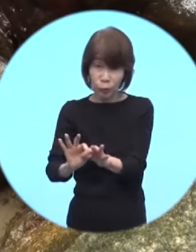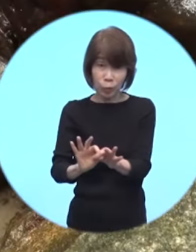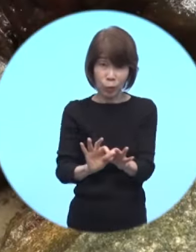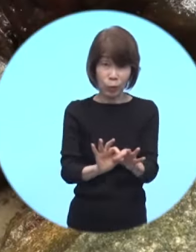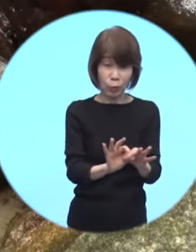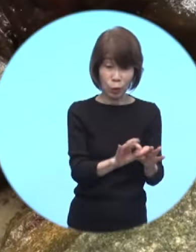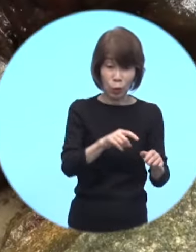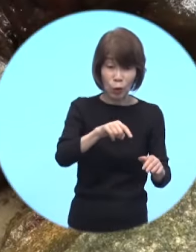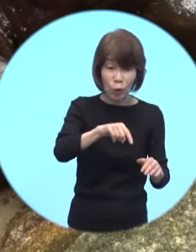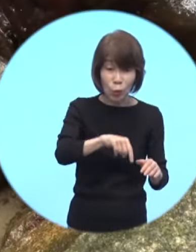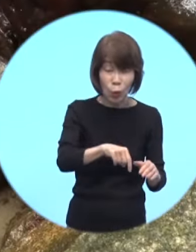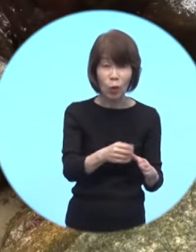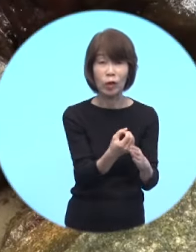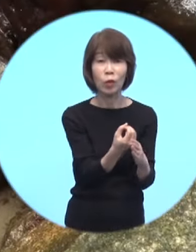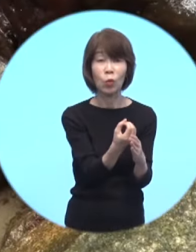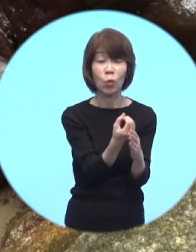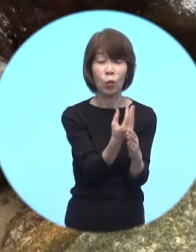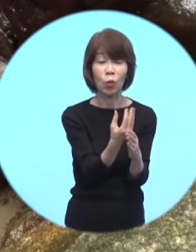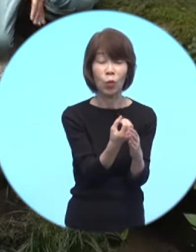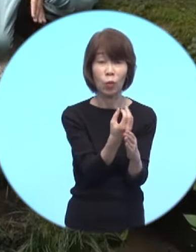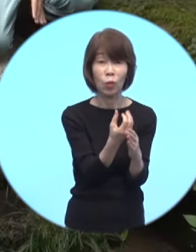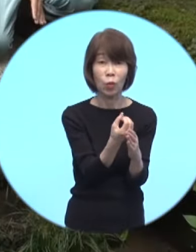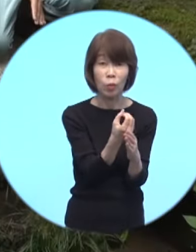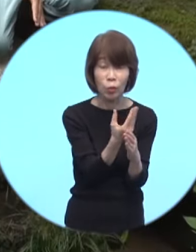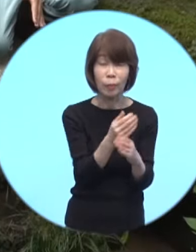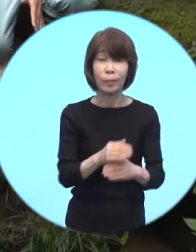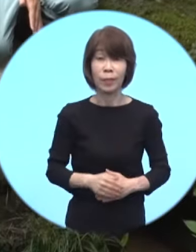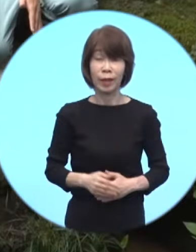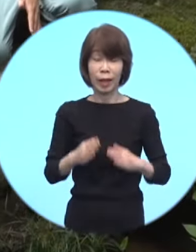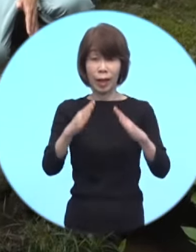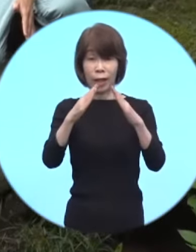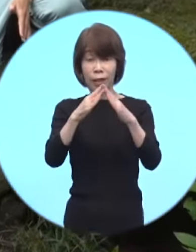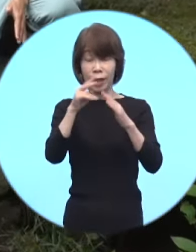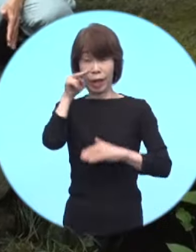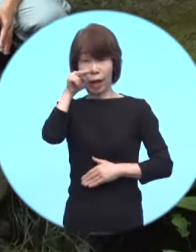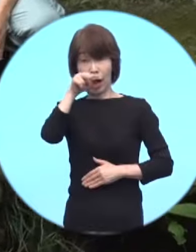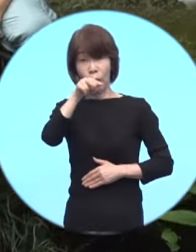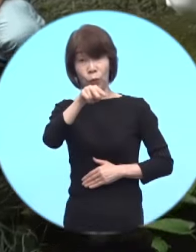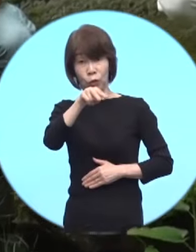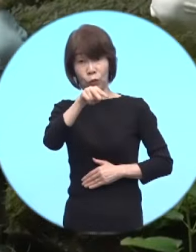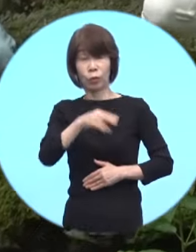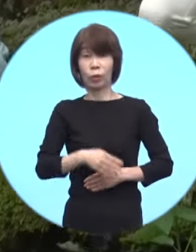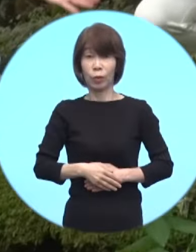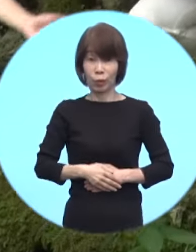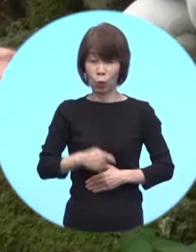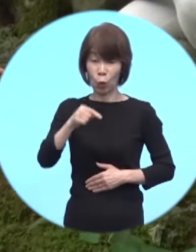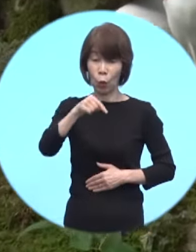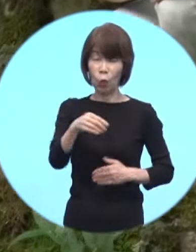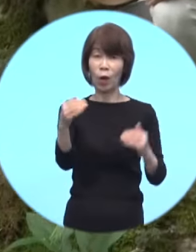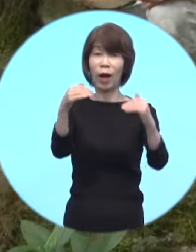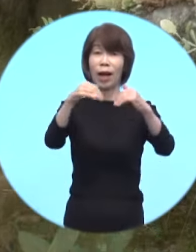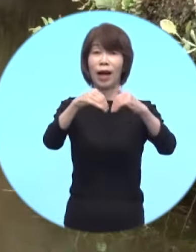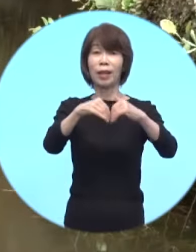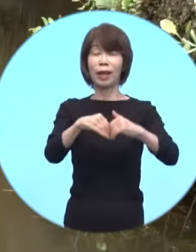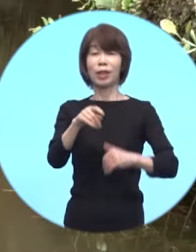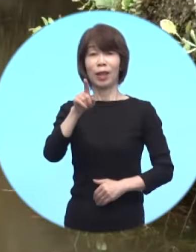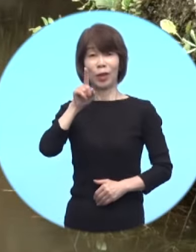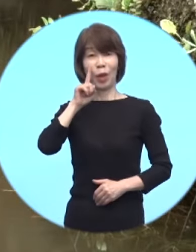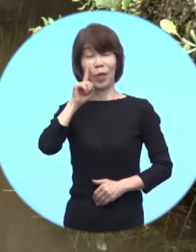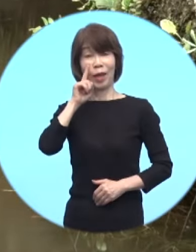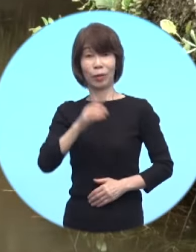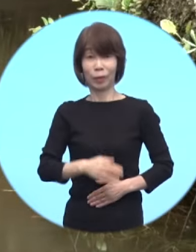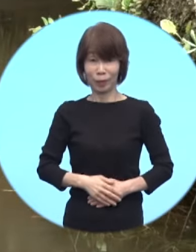こう湧き出してくるということになるんですけども、離れの方からですね眺めますと、こちらが谷のような作りになっ